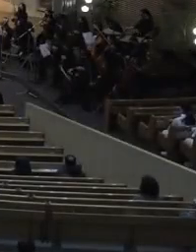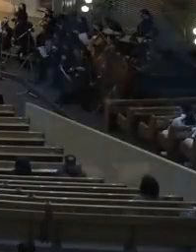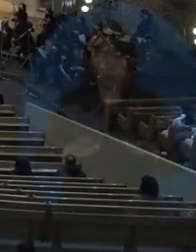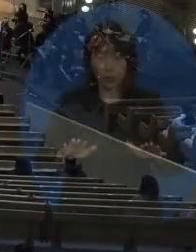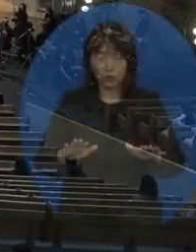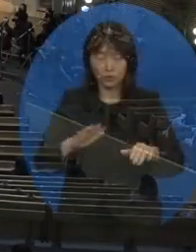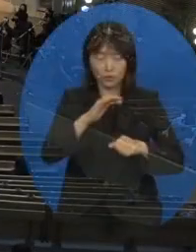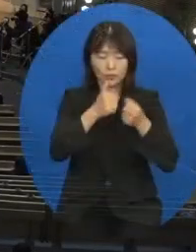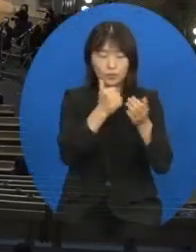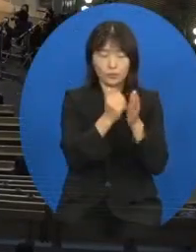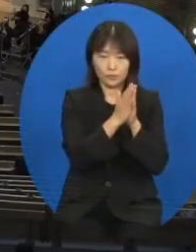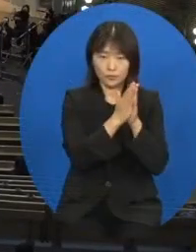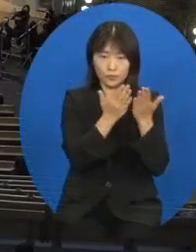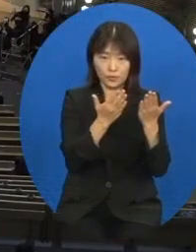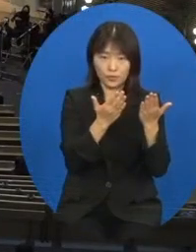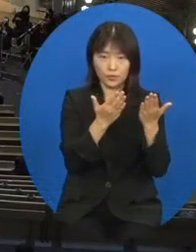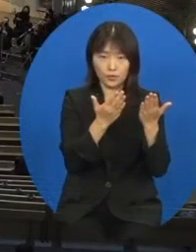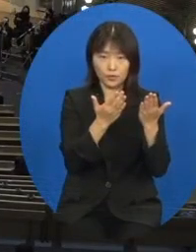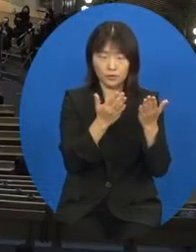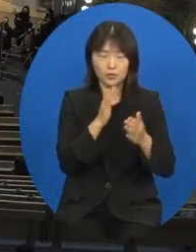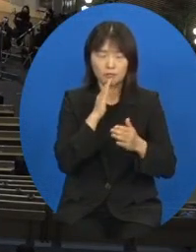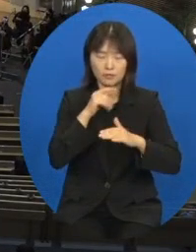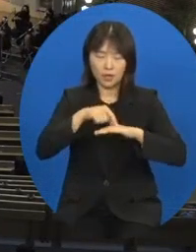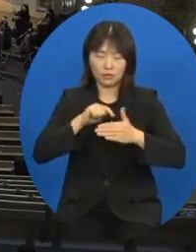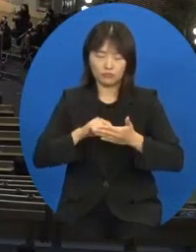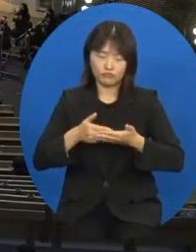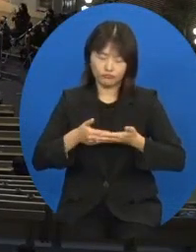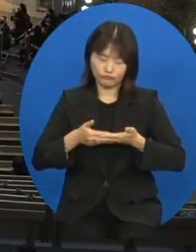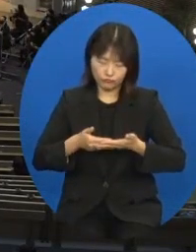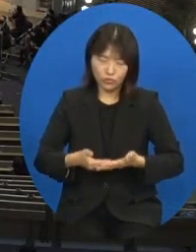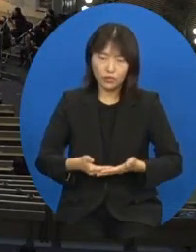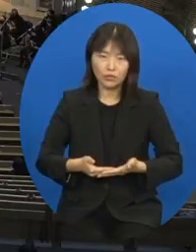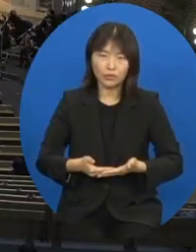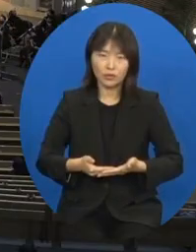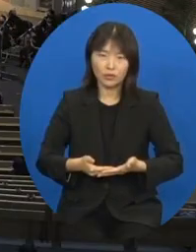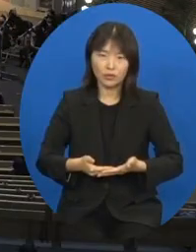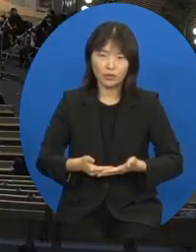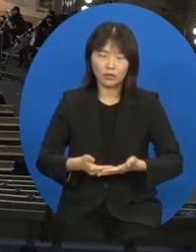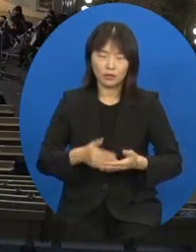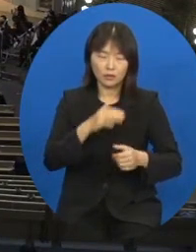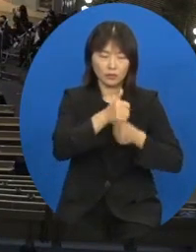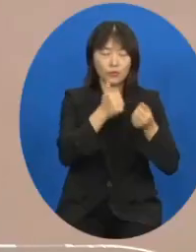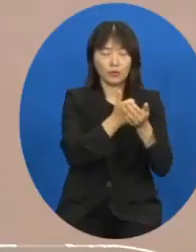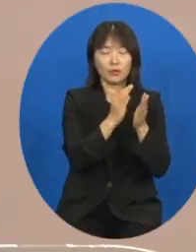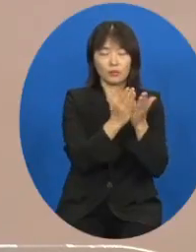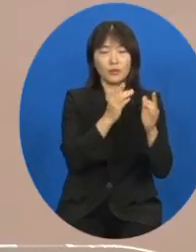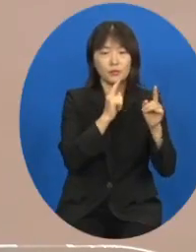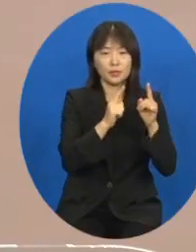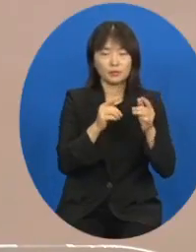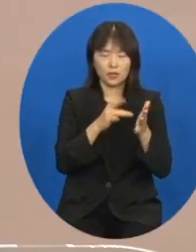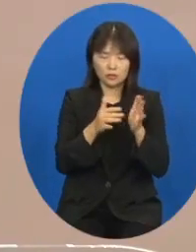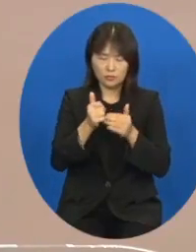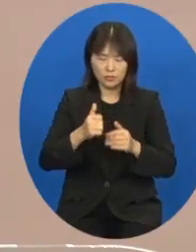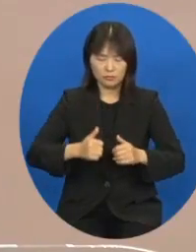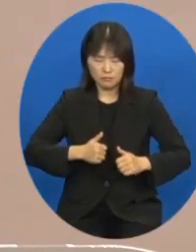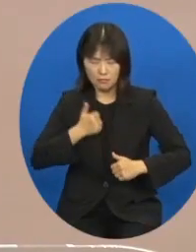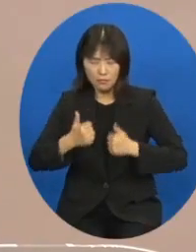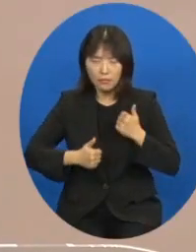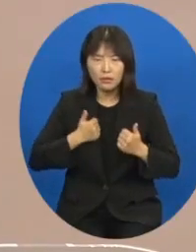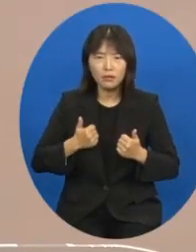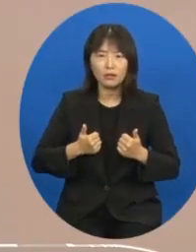오늘 본문은 참 마음이 무겁게 하는 본문입니다. 예수님께서 그토록 화를